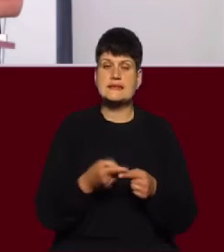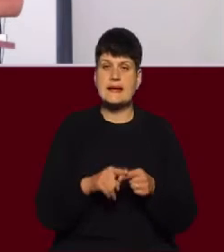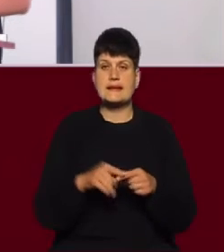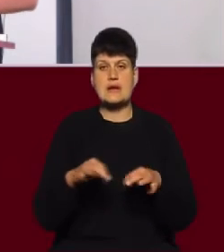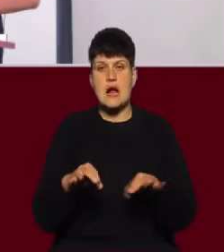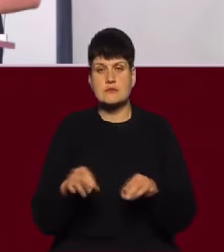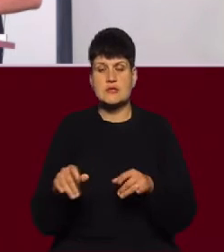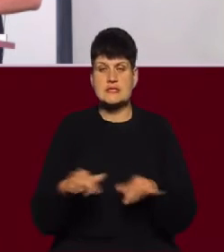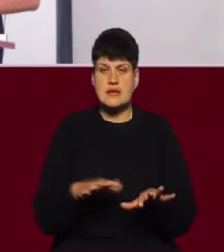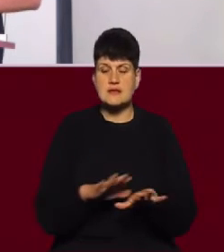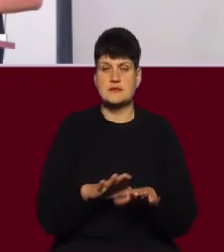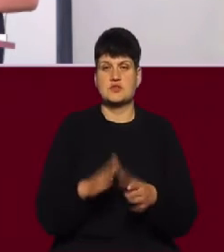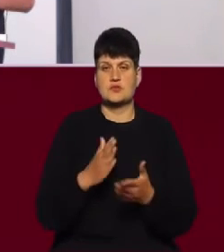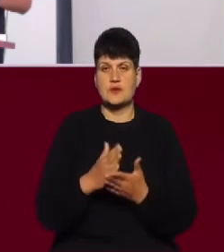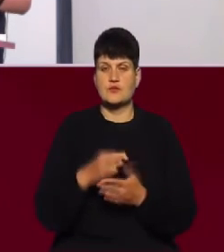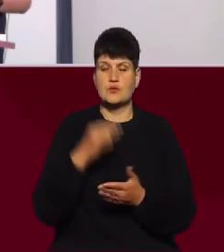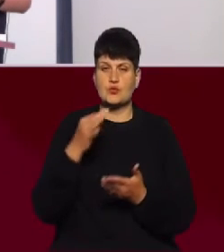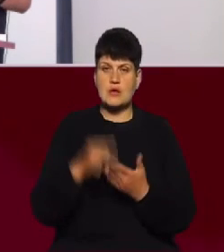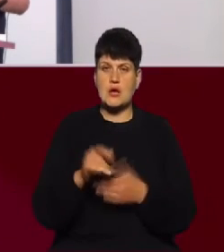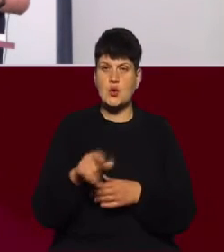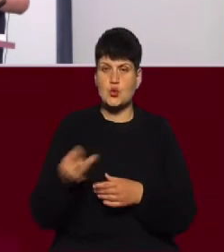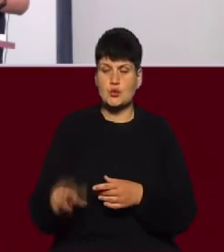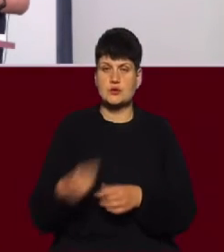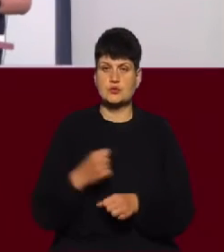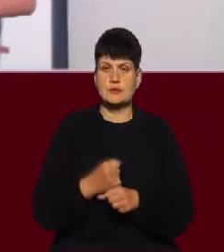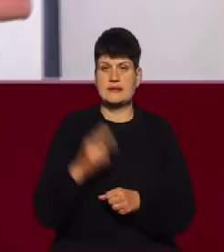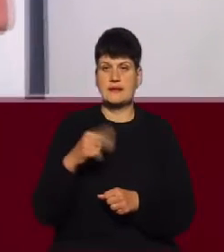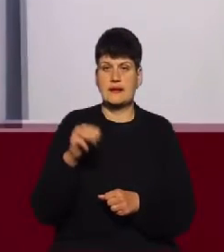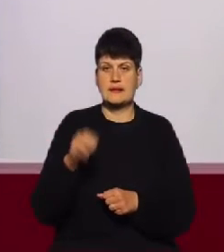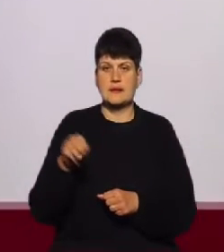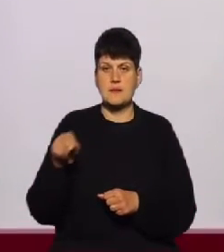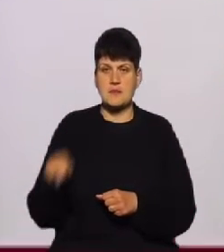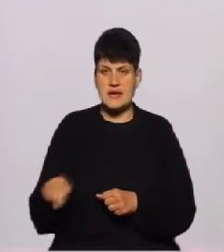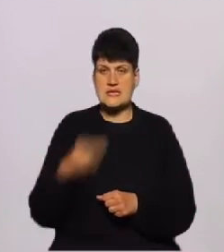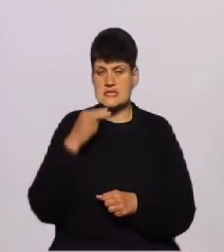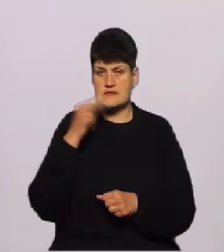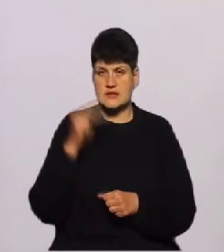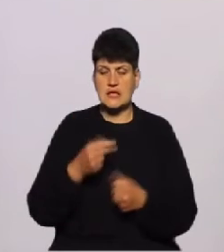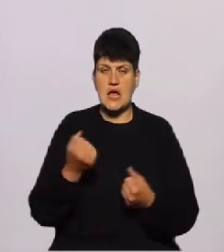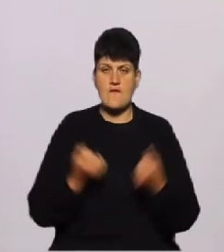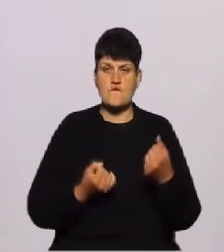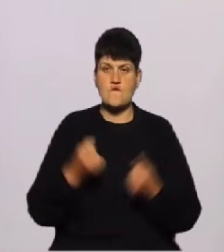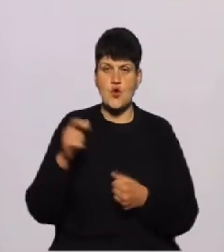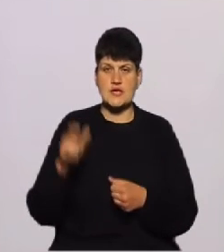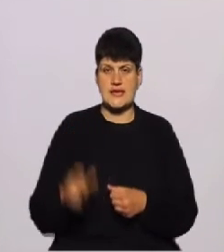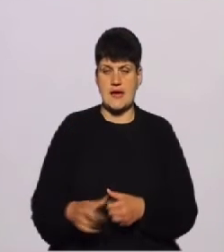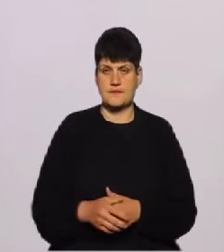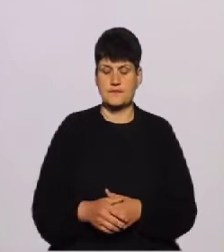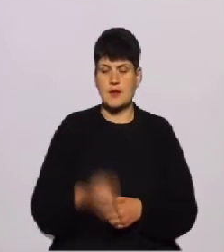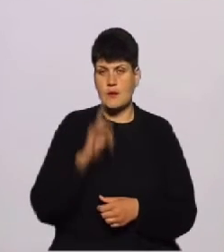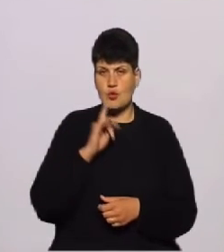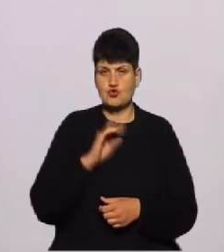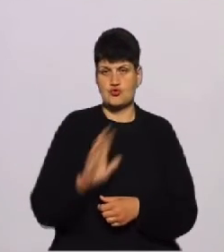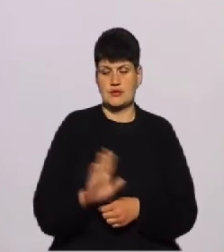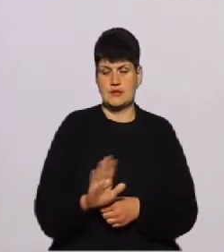несуть відповідальність люди, які вчинили ДТП з вини, ну, власне, водія електросамоката? Поки що ні. Чи вони взагалі